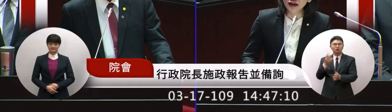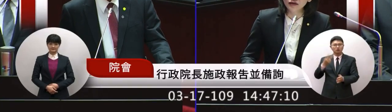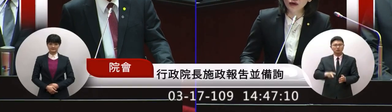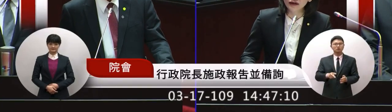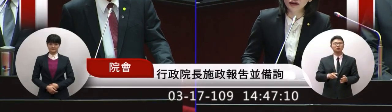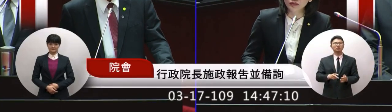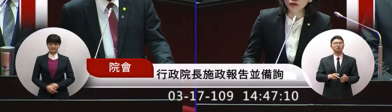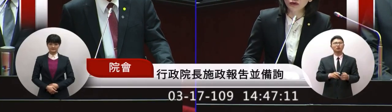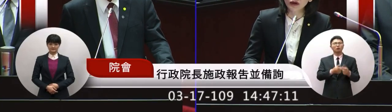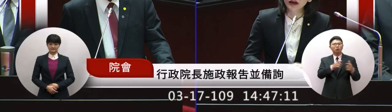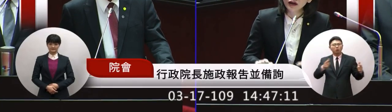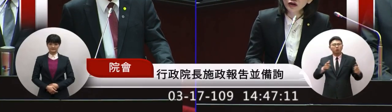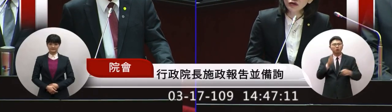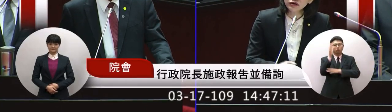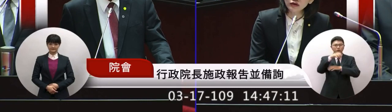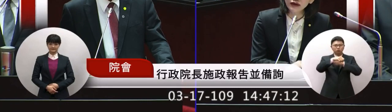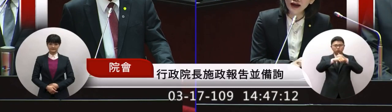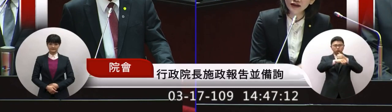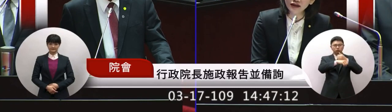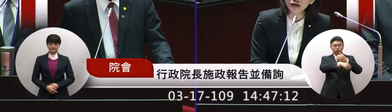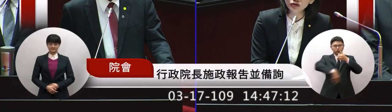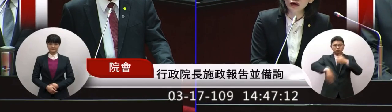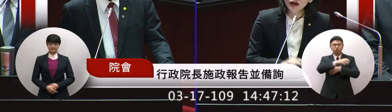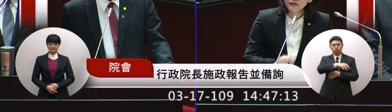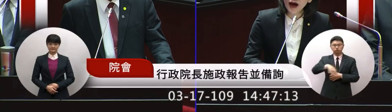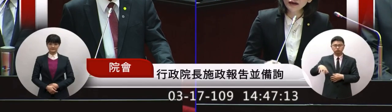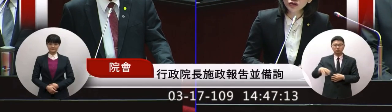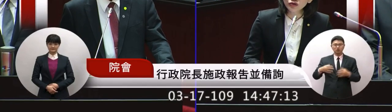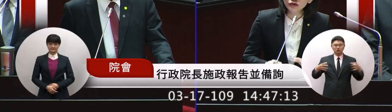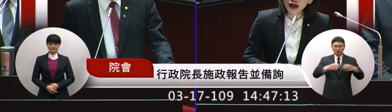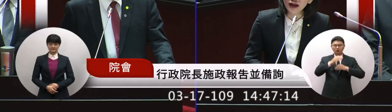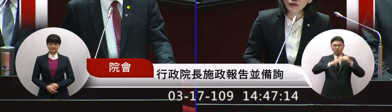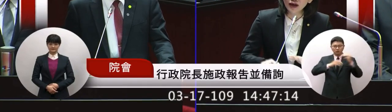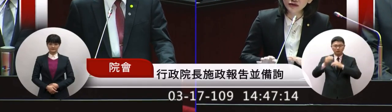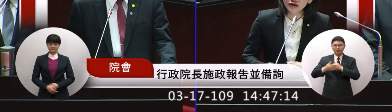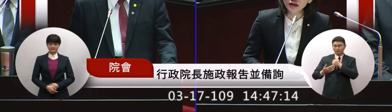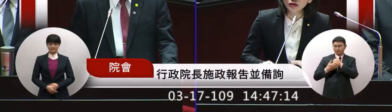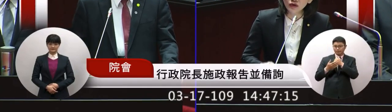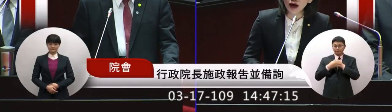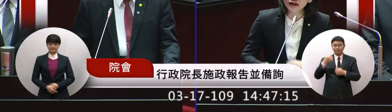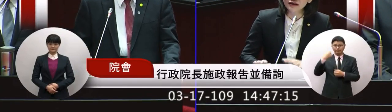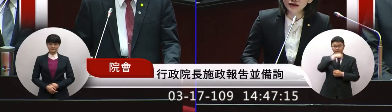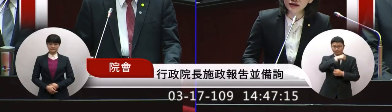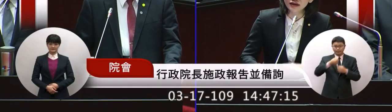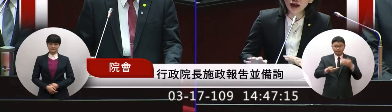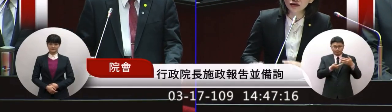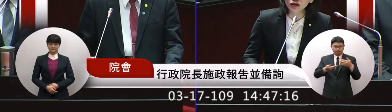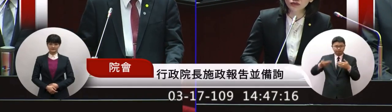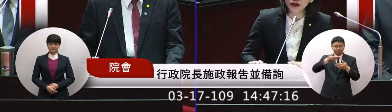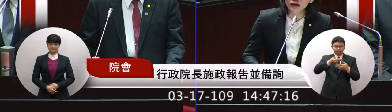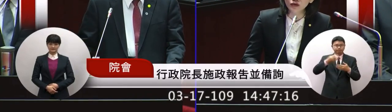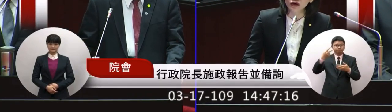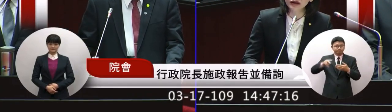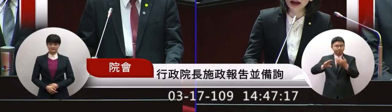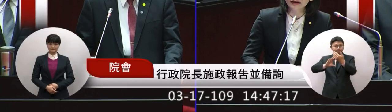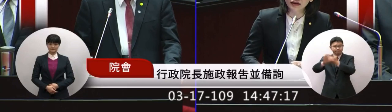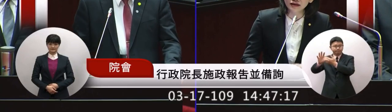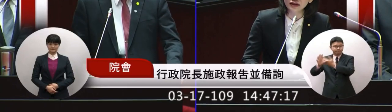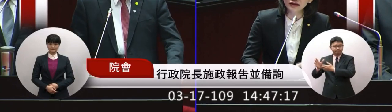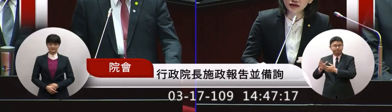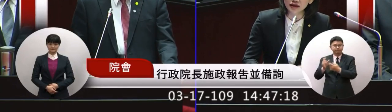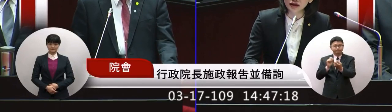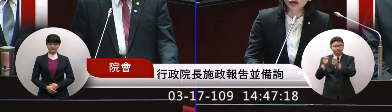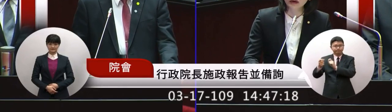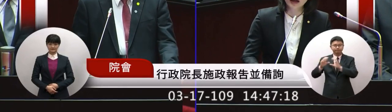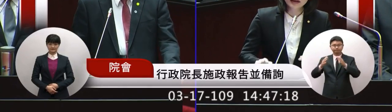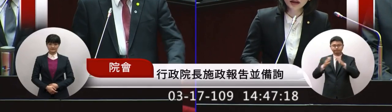他相关的部会共同来合作，帮助台湾深化跟其他周边国家的